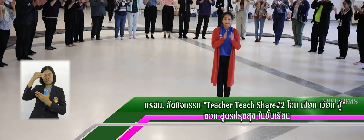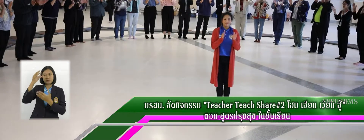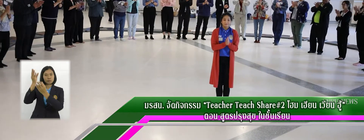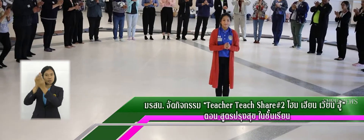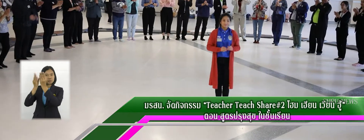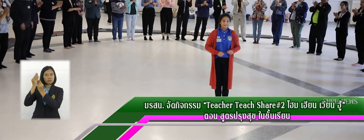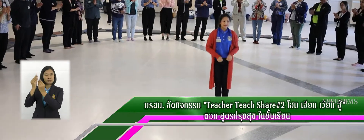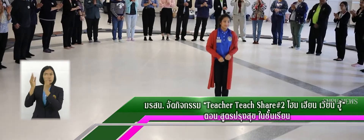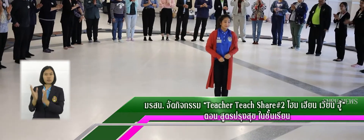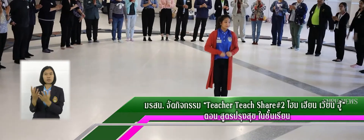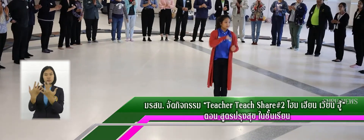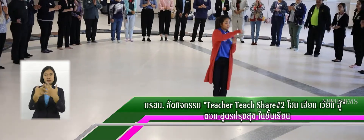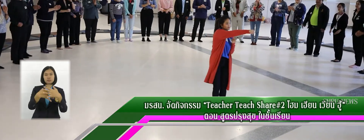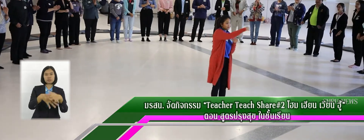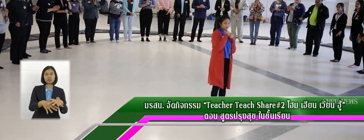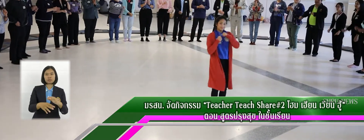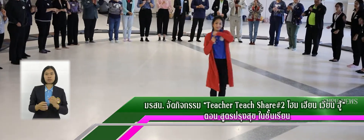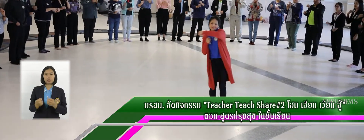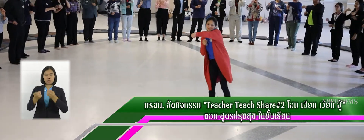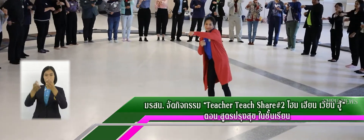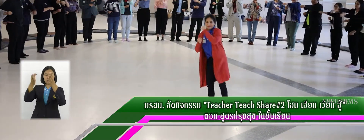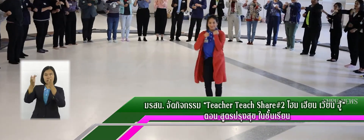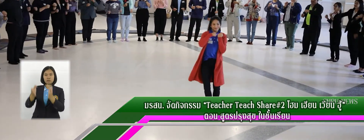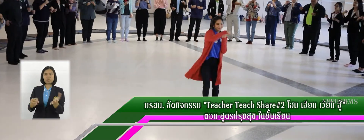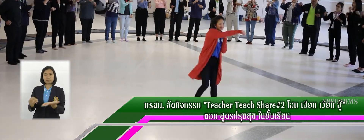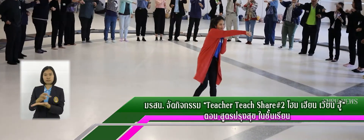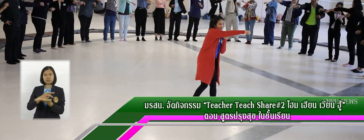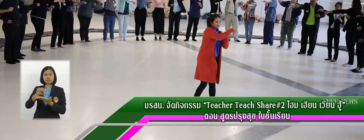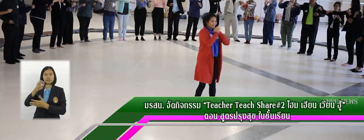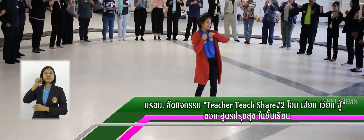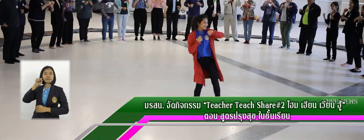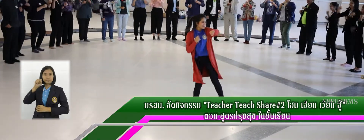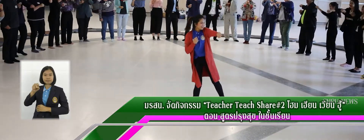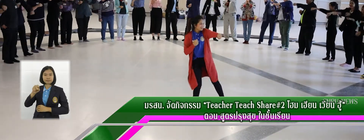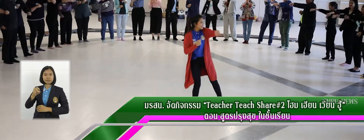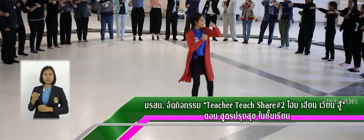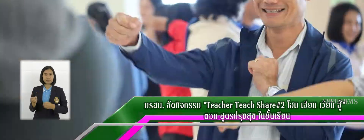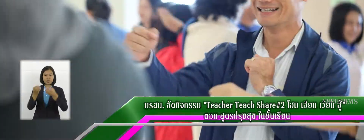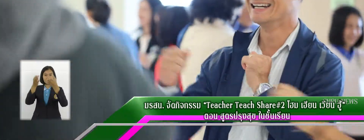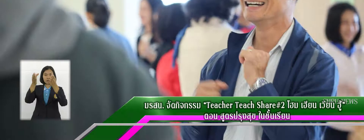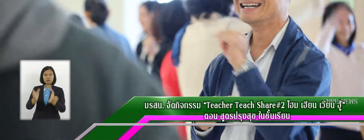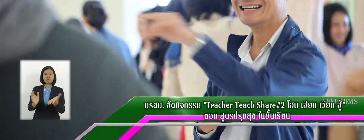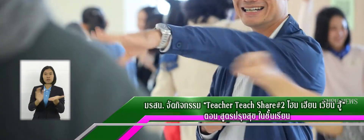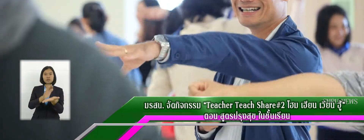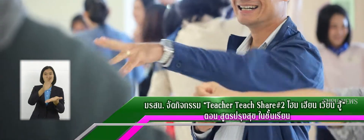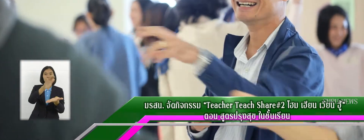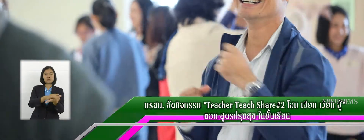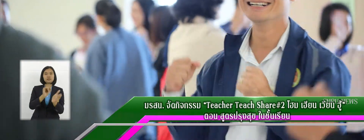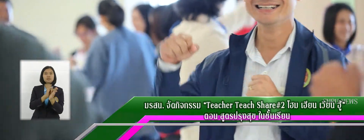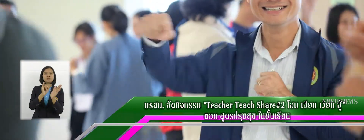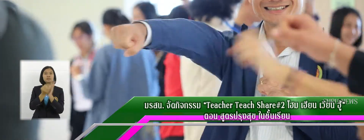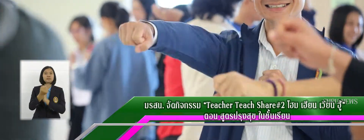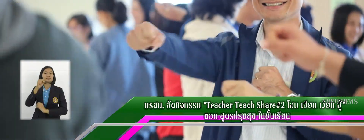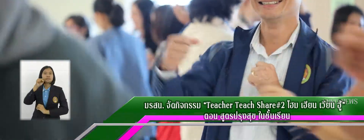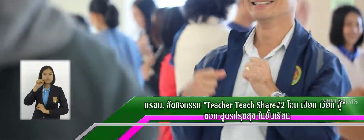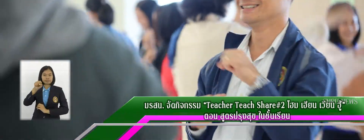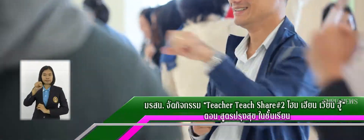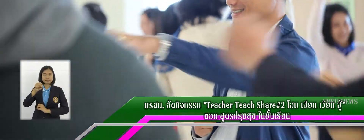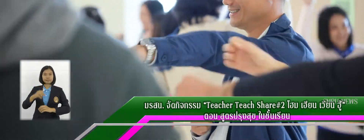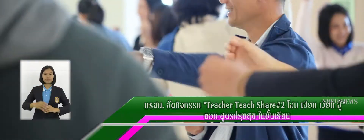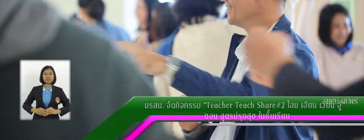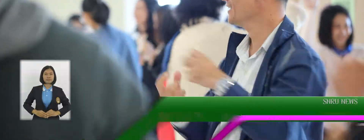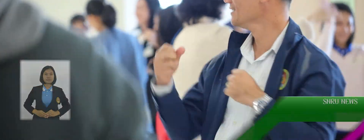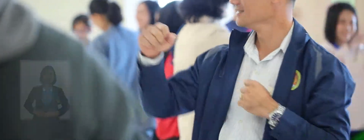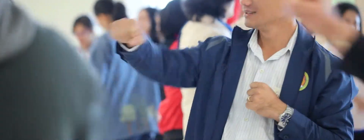โดยกลุ่มผู้เข้าร่วมกิจกรรมประกอบด้วยอาจารย์มหาวิทยาลัยราชภัฏสกลนครและคุณครูจากโรงเรียนในจังหวัดสกลน